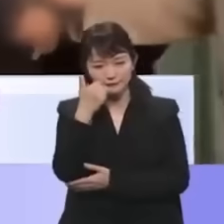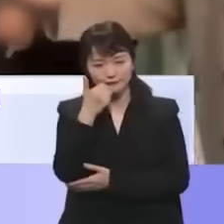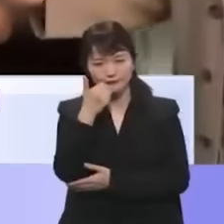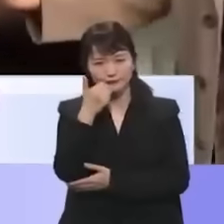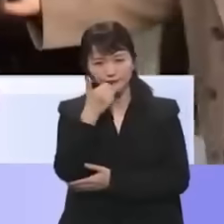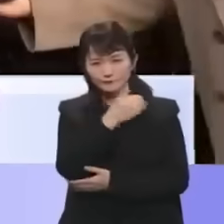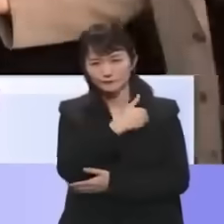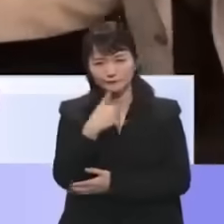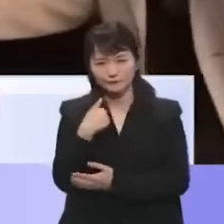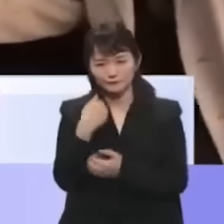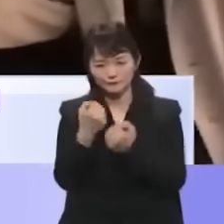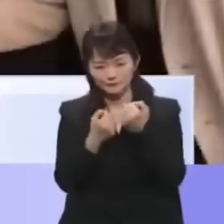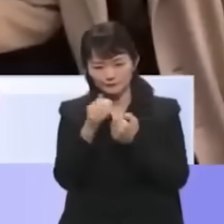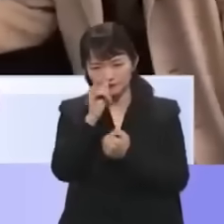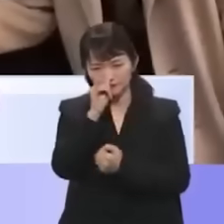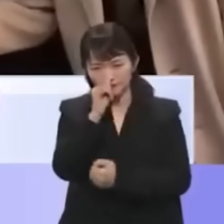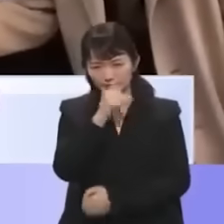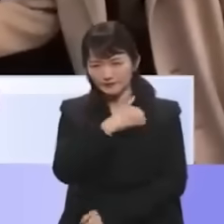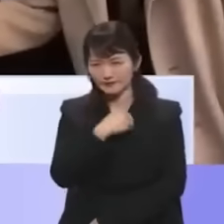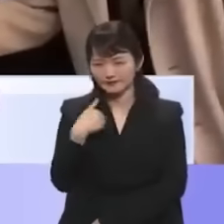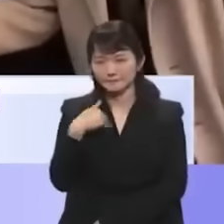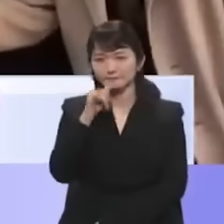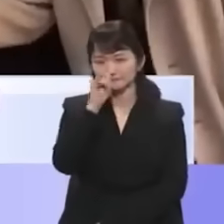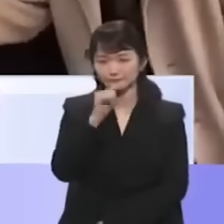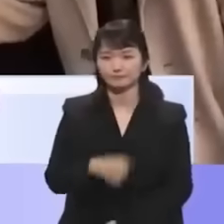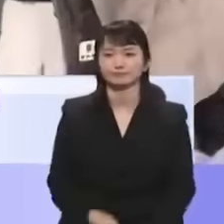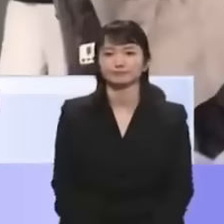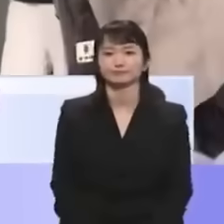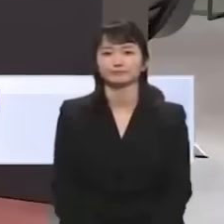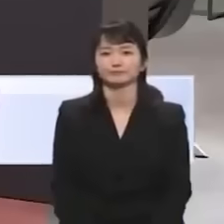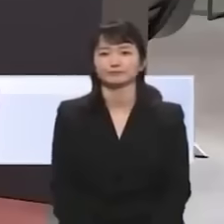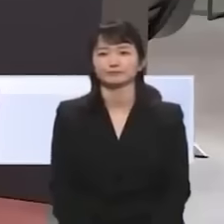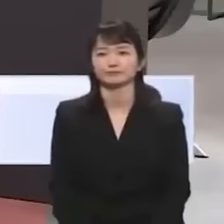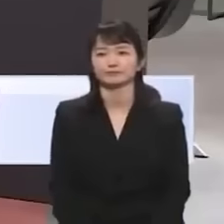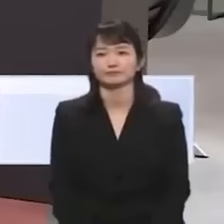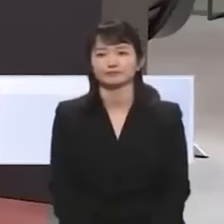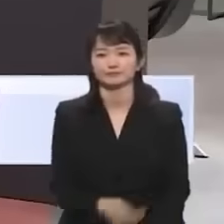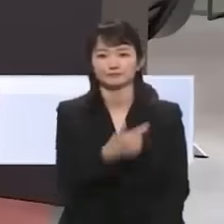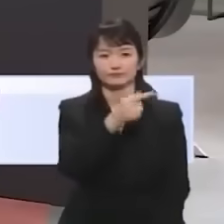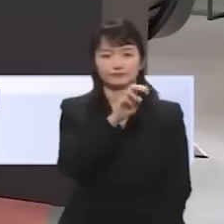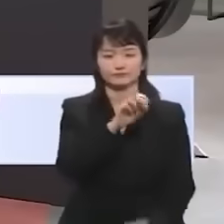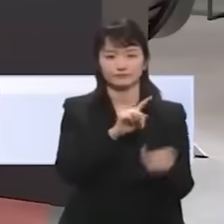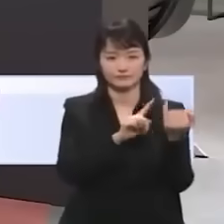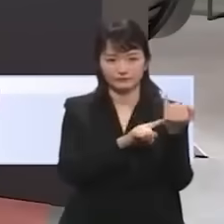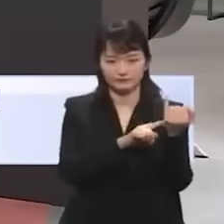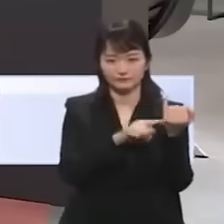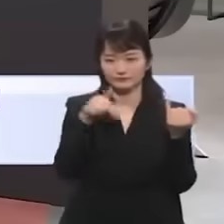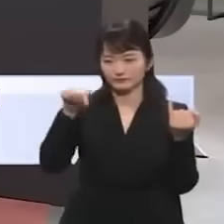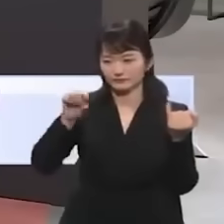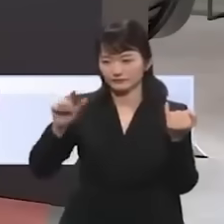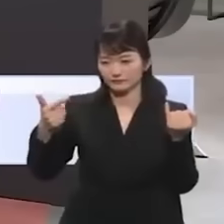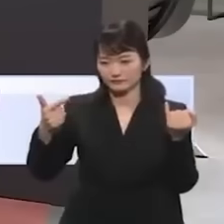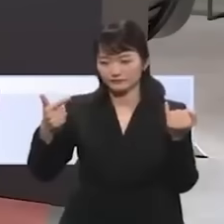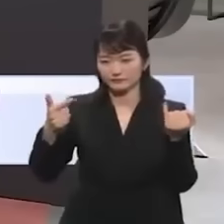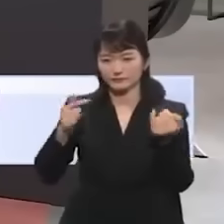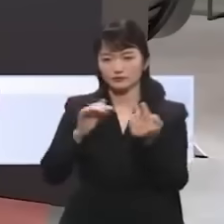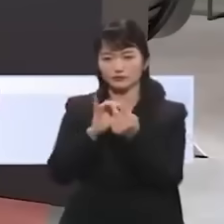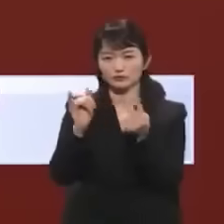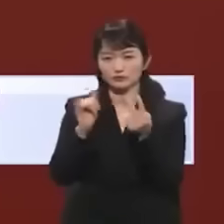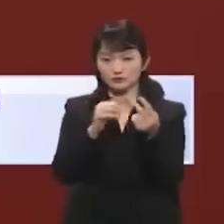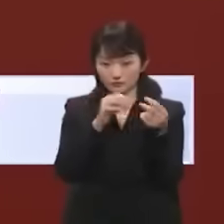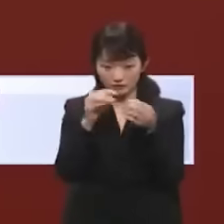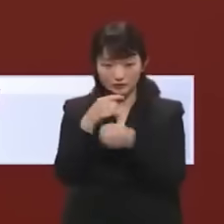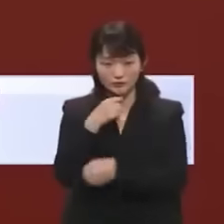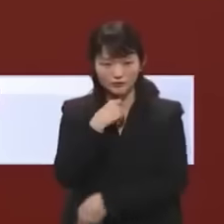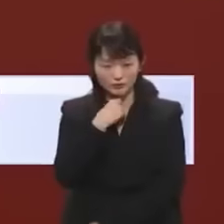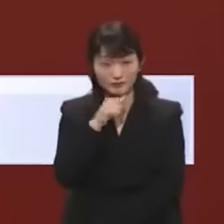자신감을 지금도 가지고 있는 것 같습니다 그러니까 5분만 좀 대화를 단둘이서 하고 싶다라고 하는 것이 어떠 의도가